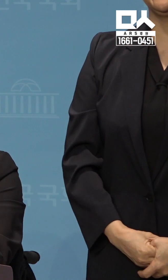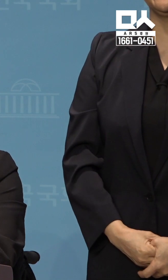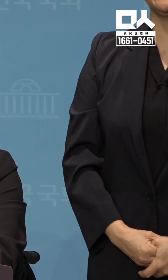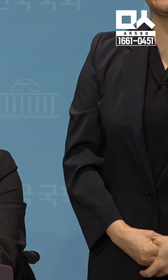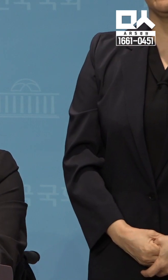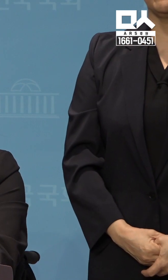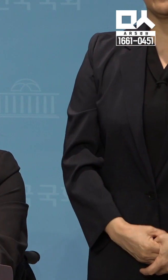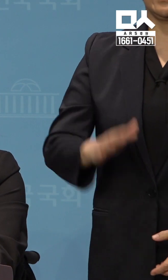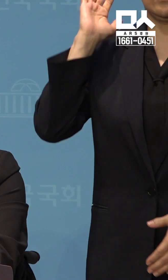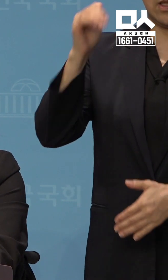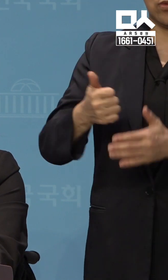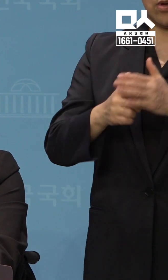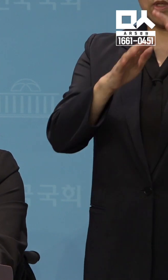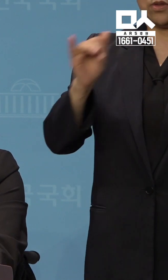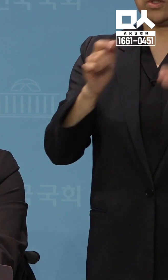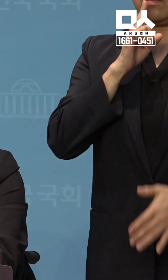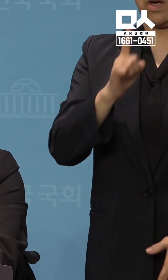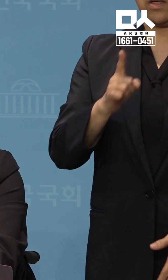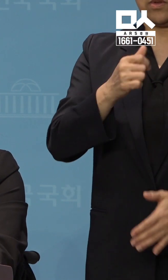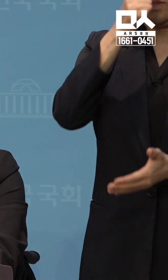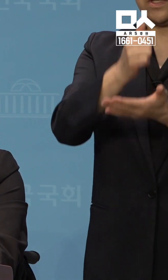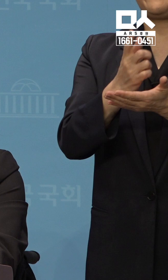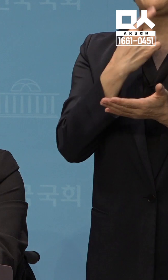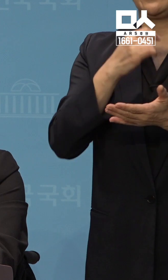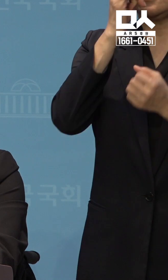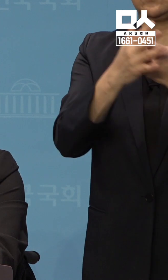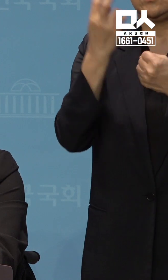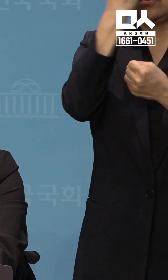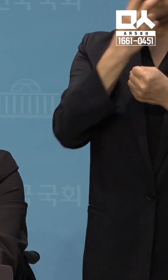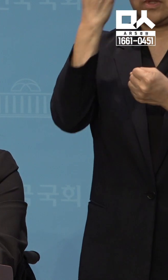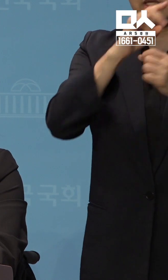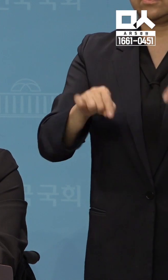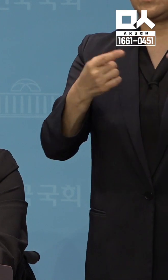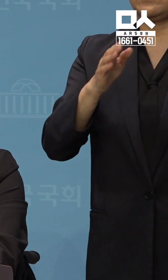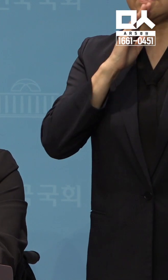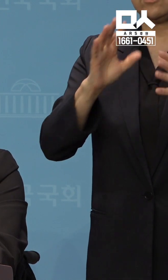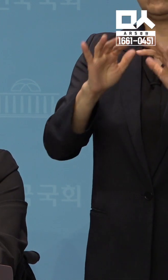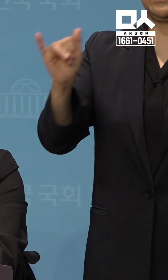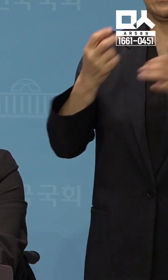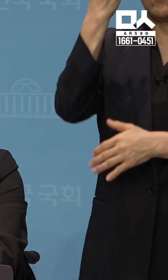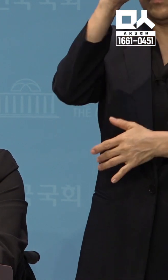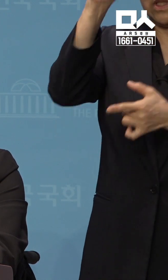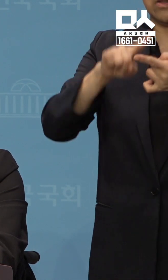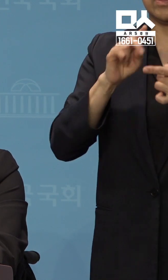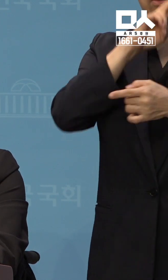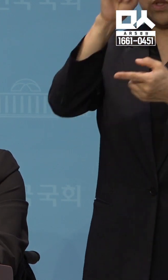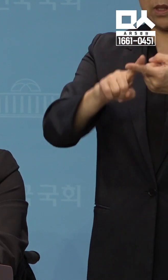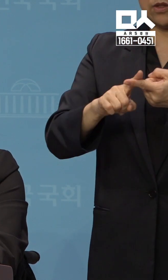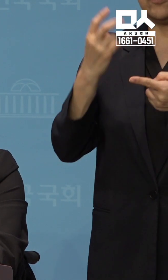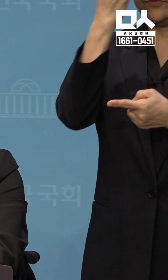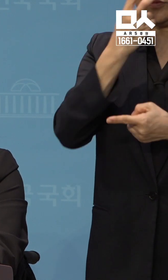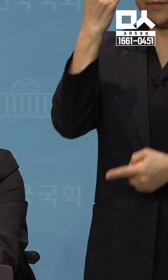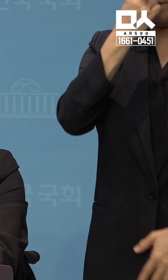아닙니다 대통의 가족이라 해도 재를 지었으면 수사를 받아야하고 이라면 의혹에 대해